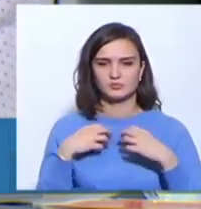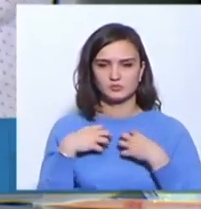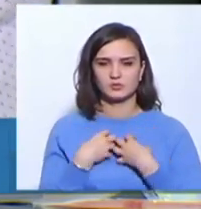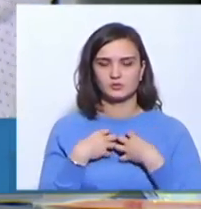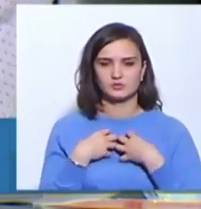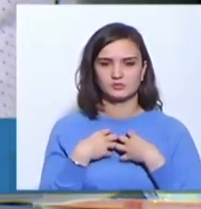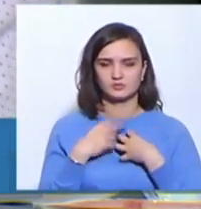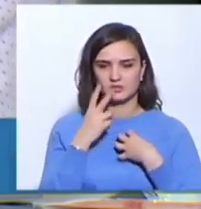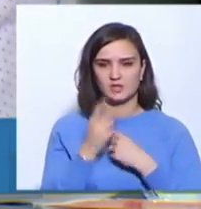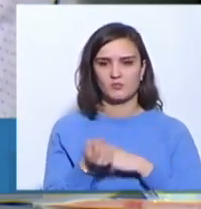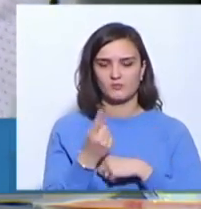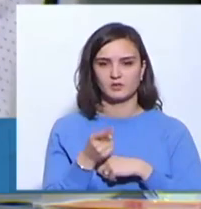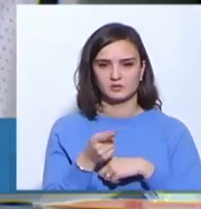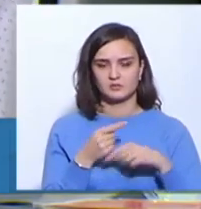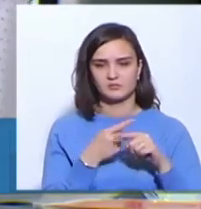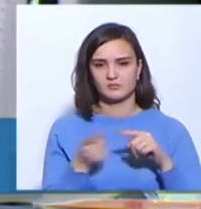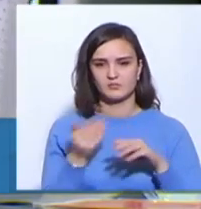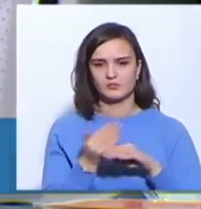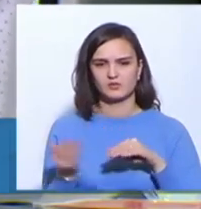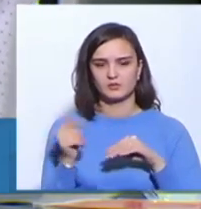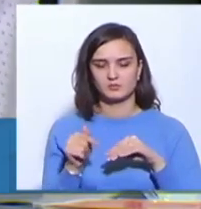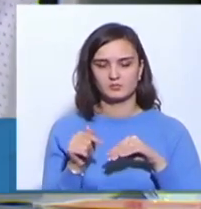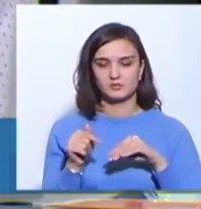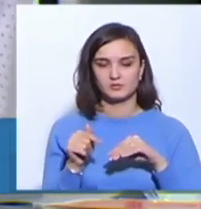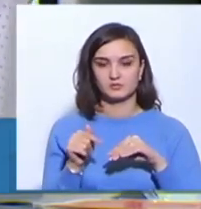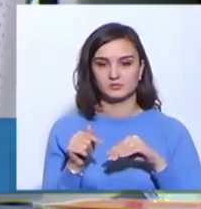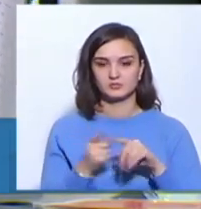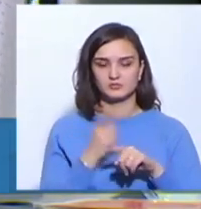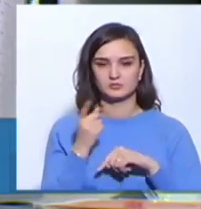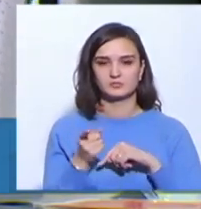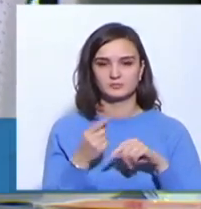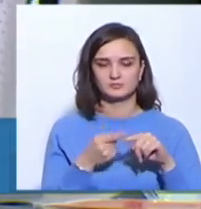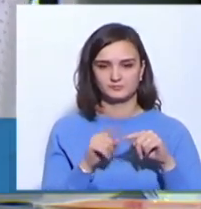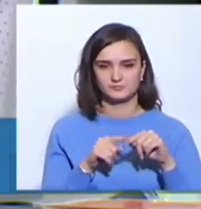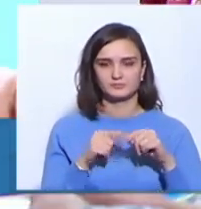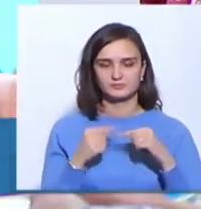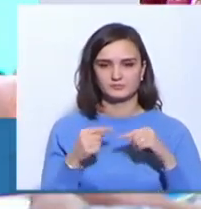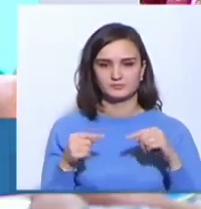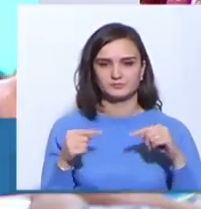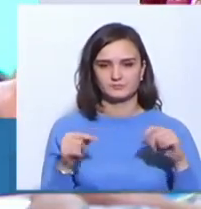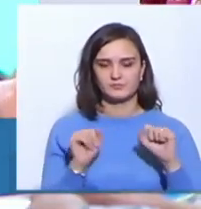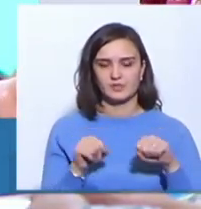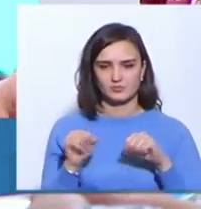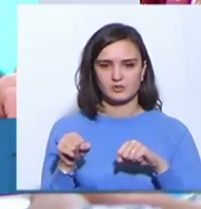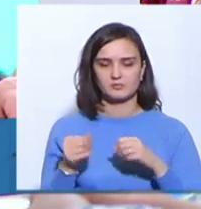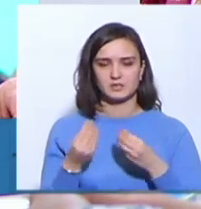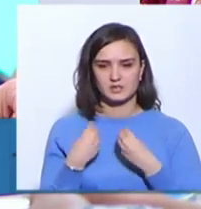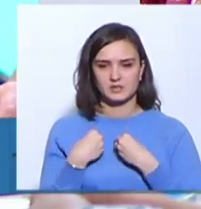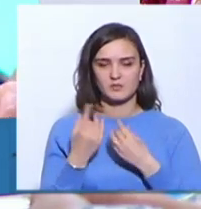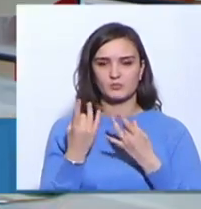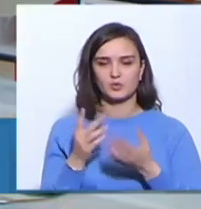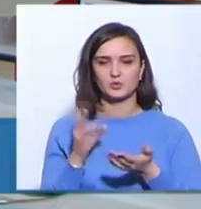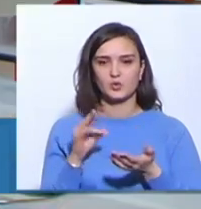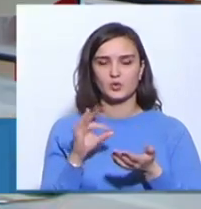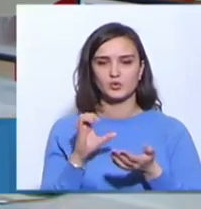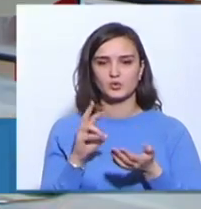სამწუხაროდ გამოვლენა უკვე მოგვიანებით შორს წასული სტადიებში სკრინინგი ამის საშუალებას იძლევა. უბრალოდ